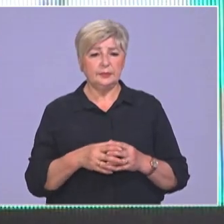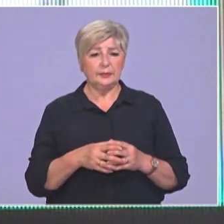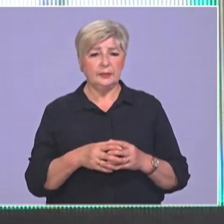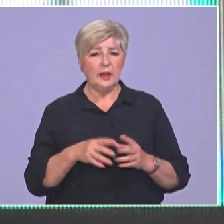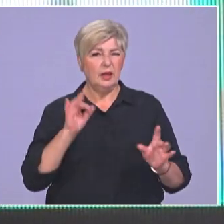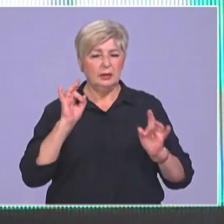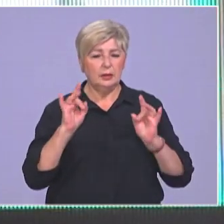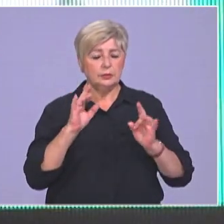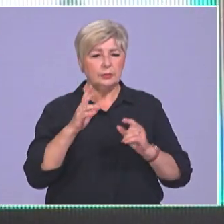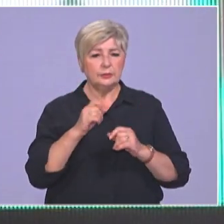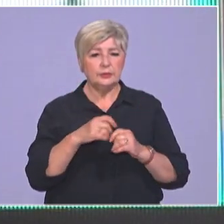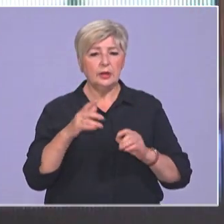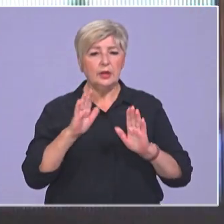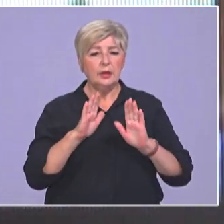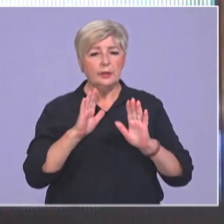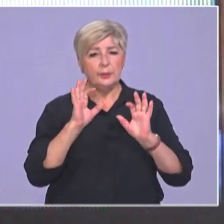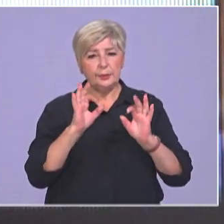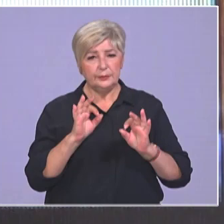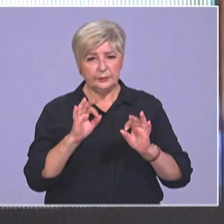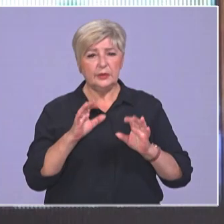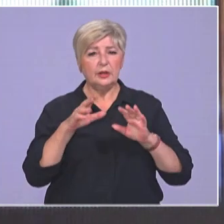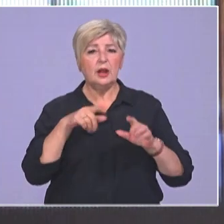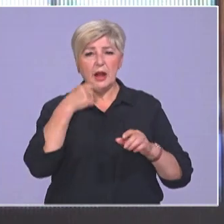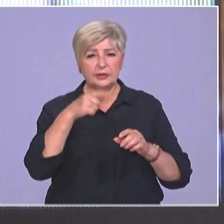Присягаю говорити суду правду і лише правду.